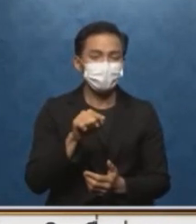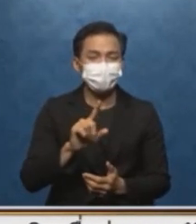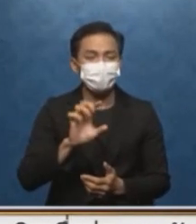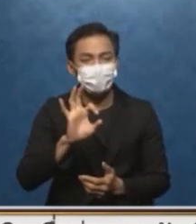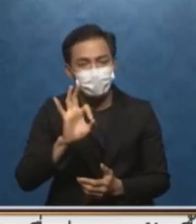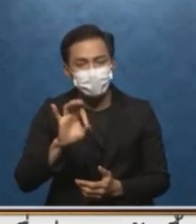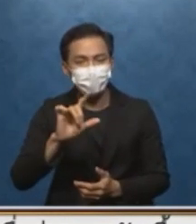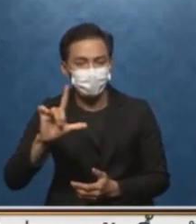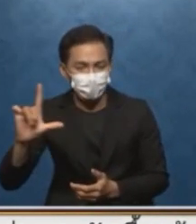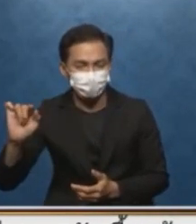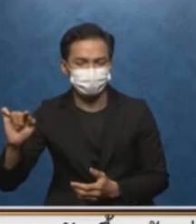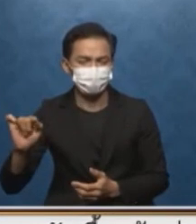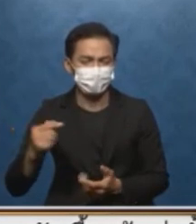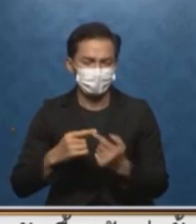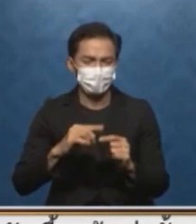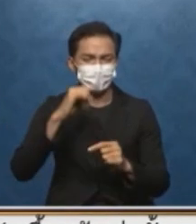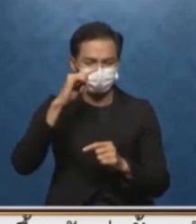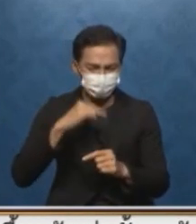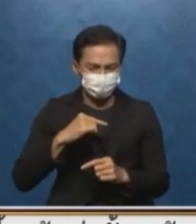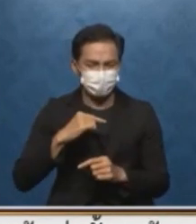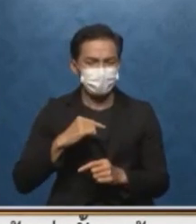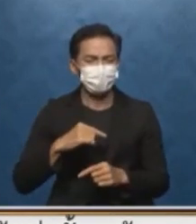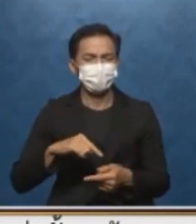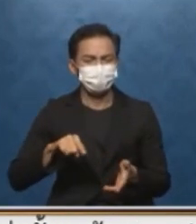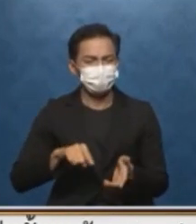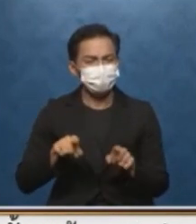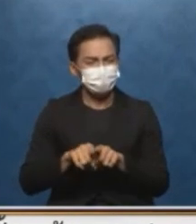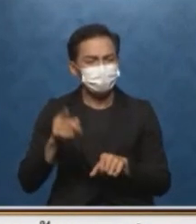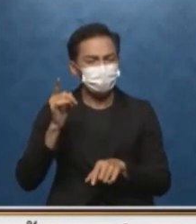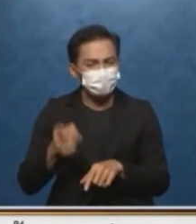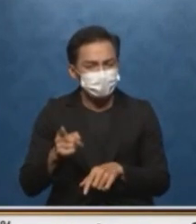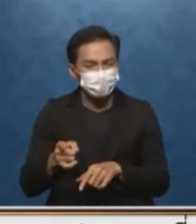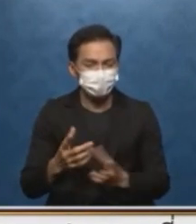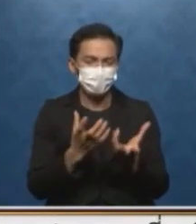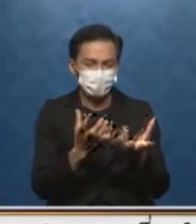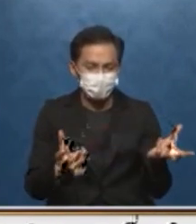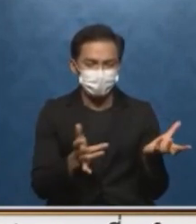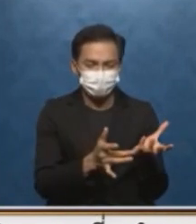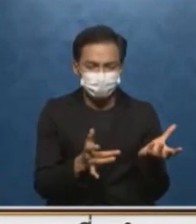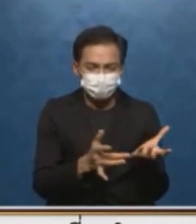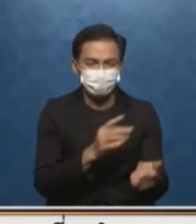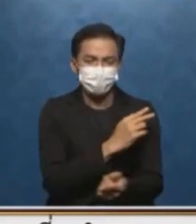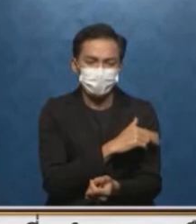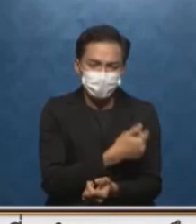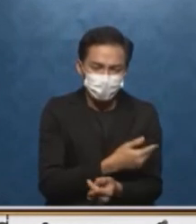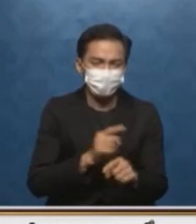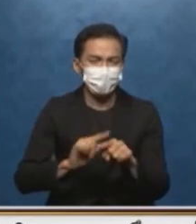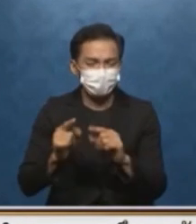ำไมประเทศไทยเรายังอยู่ในสถานการณ์ที่อุปกรณ์การแพทย์ยังขาดแคลนทำไมผู้ประกอบการยังเข้าไ